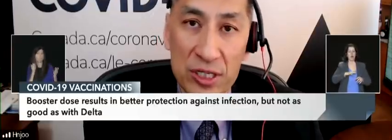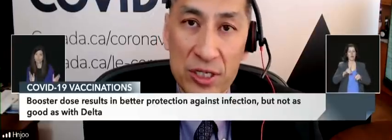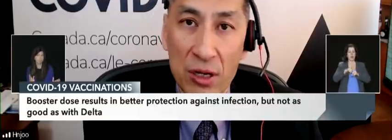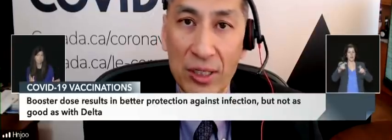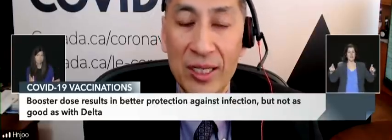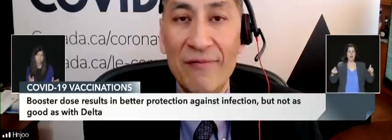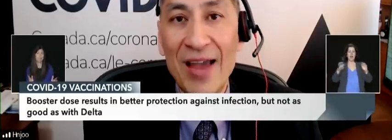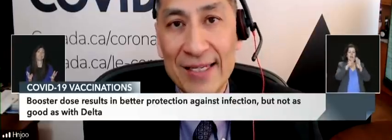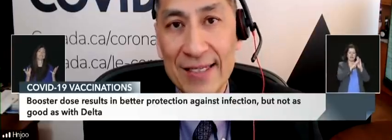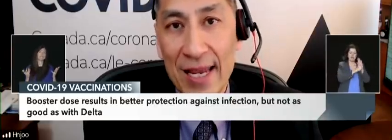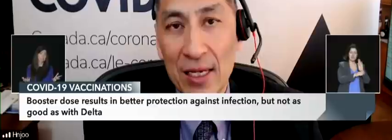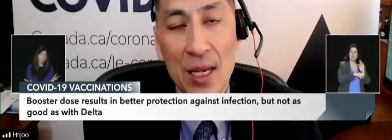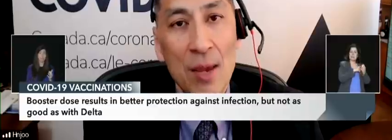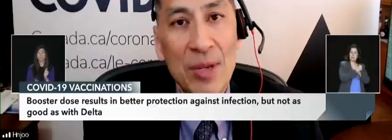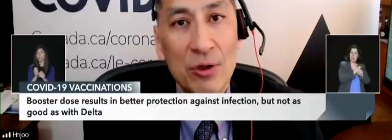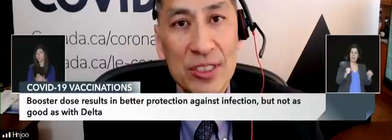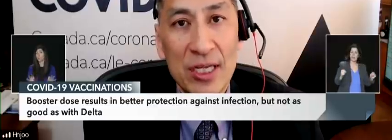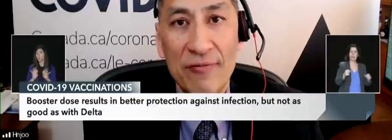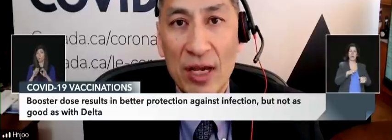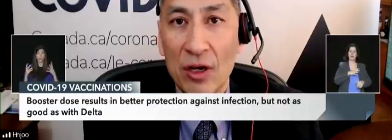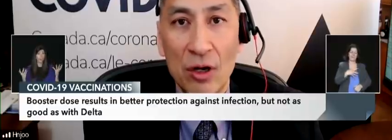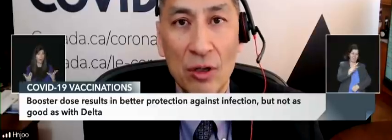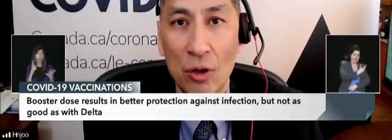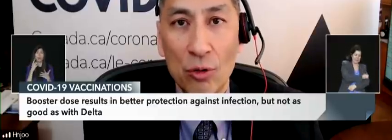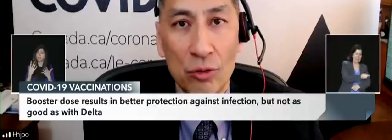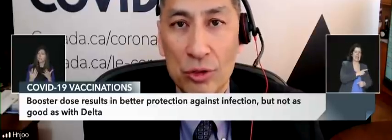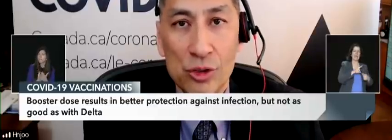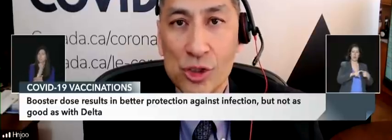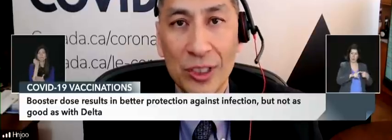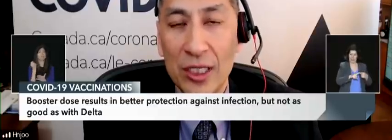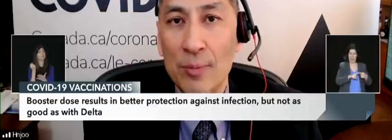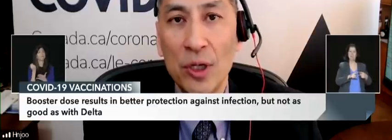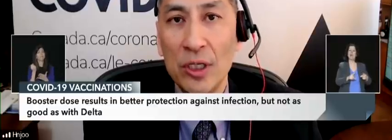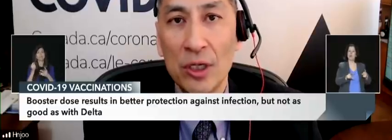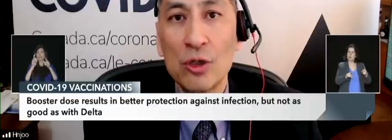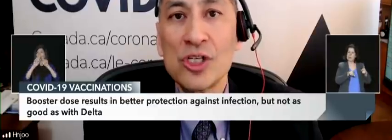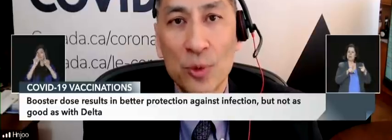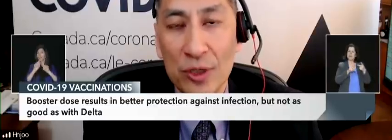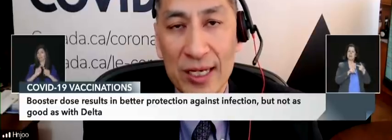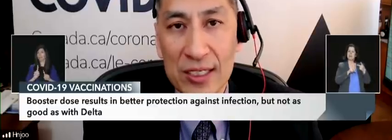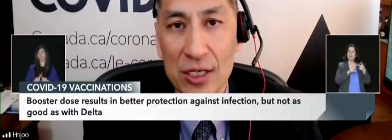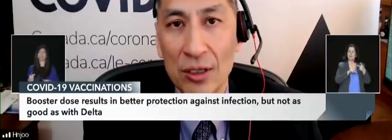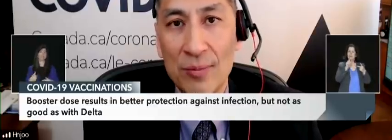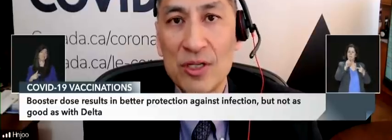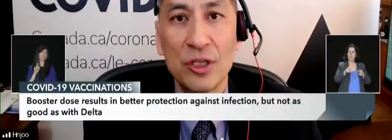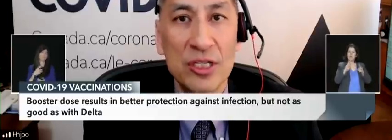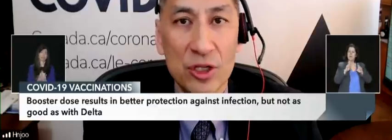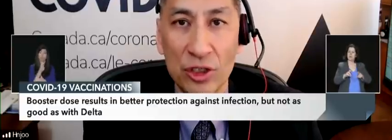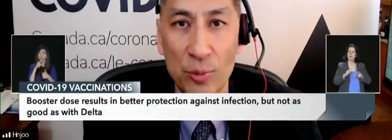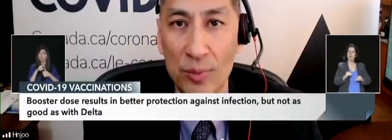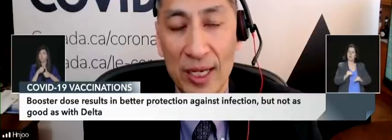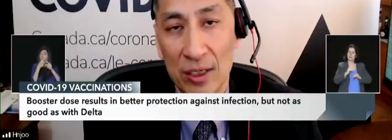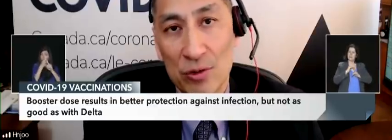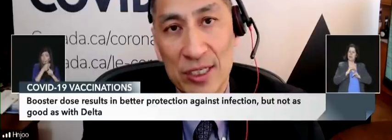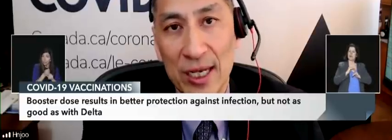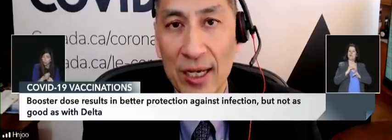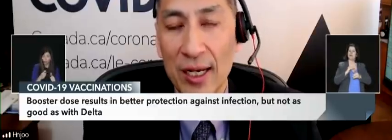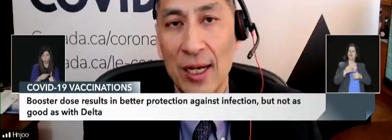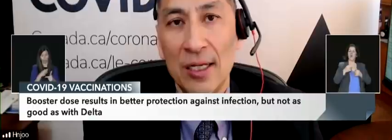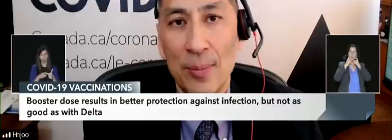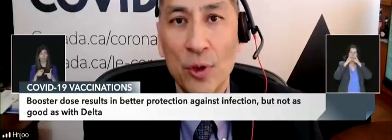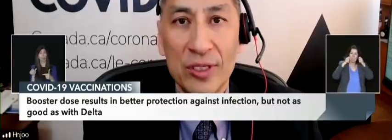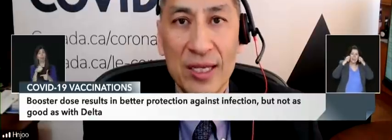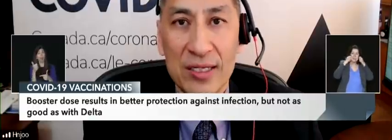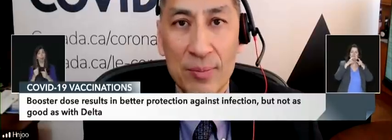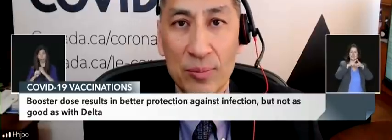disposition, les vaccins, mais aussi avec toujours les bonnes couches de protection, les mesures de santé publique, aussi